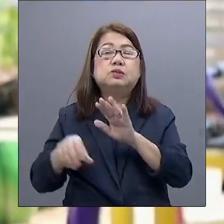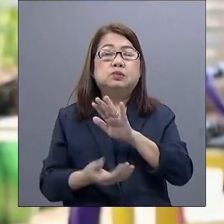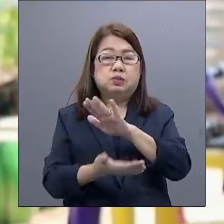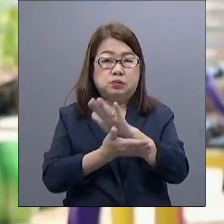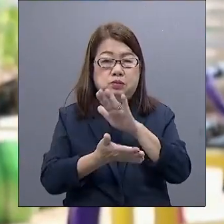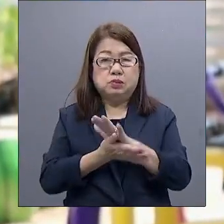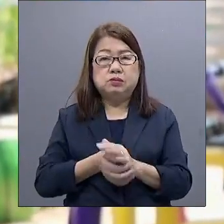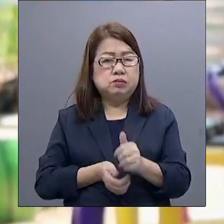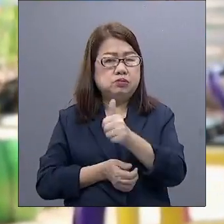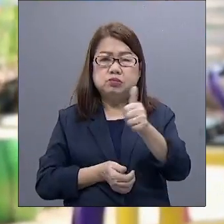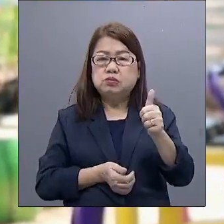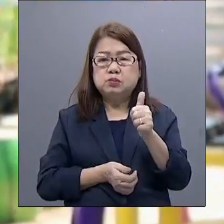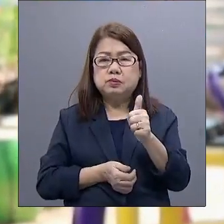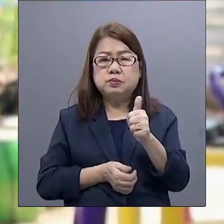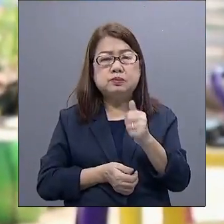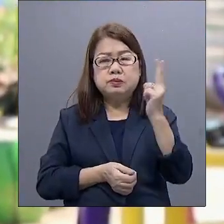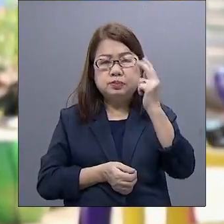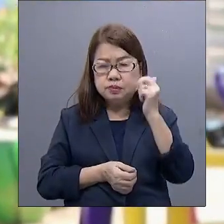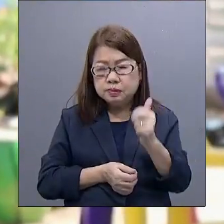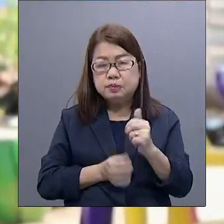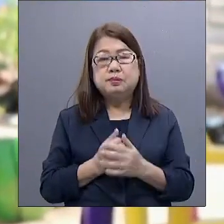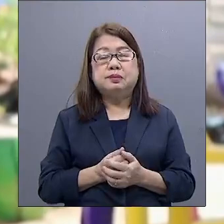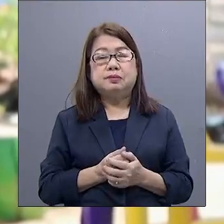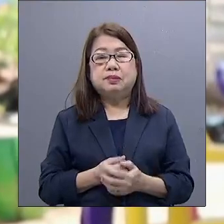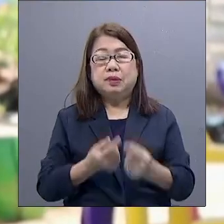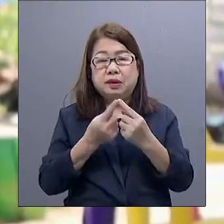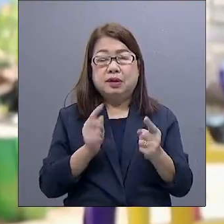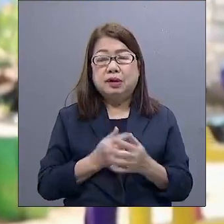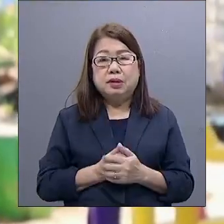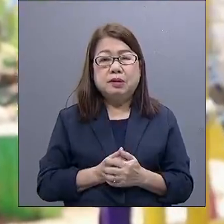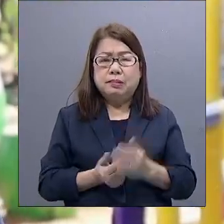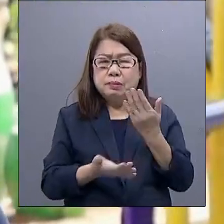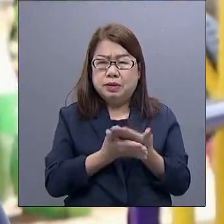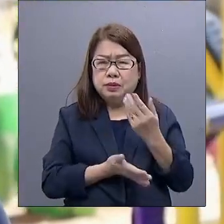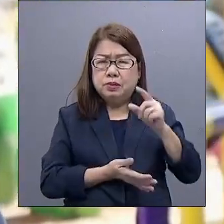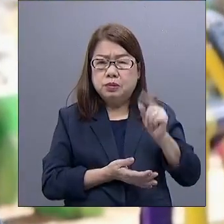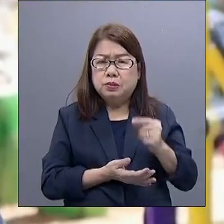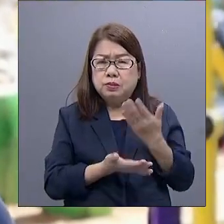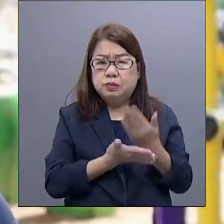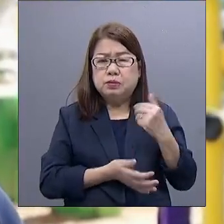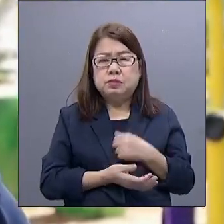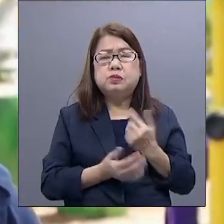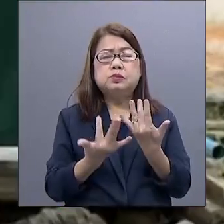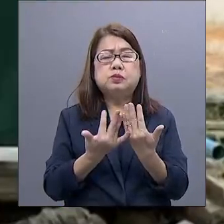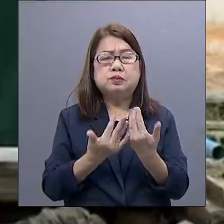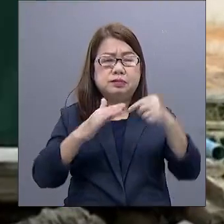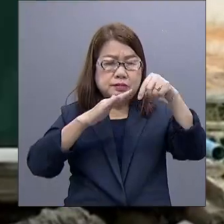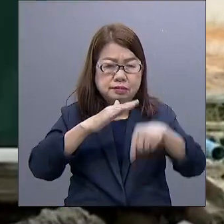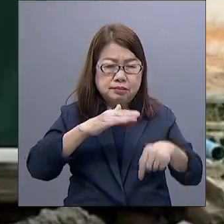ขฤ NARRATOR กอ meilleน Huh?